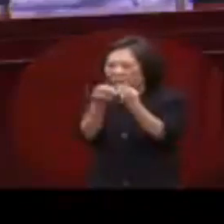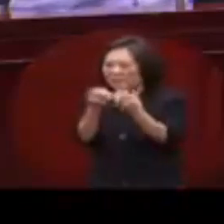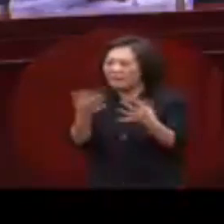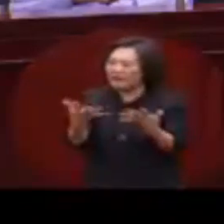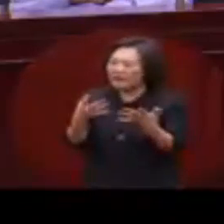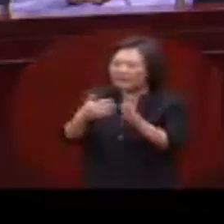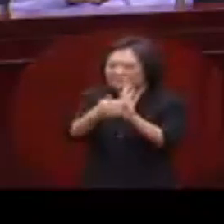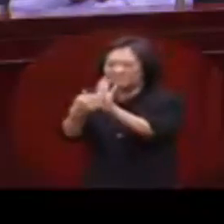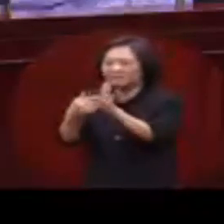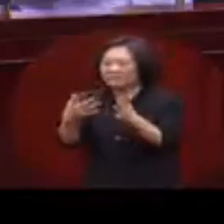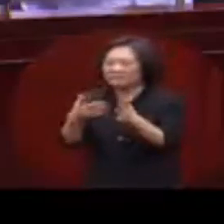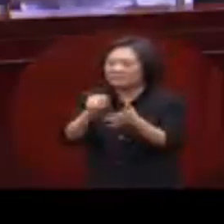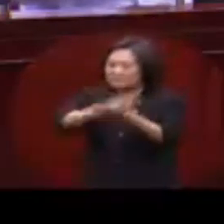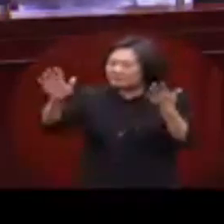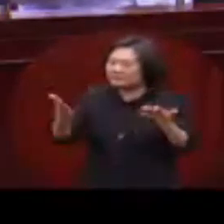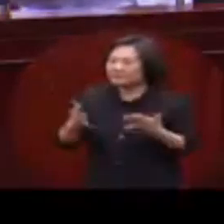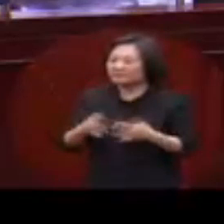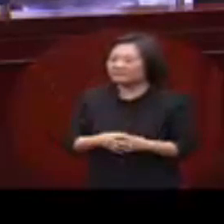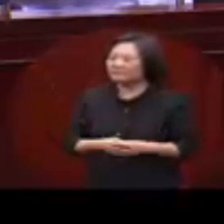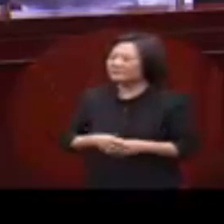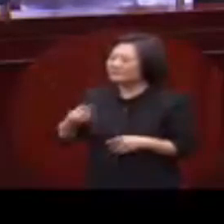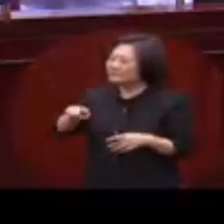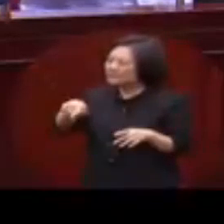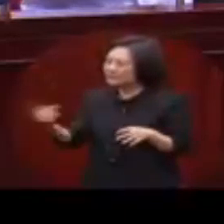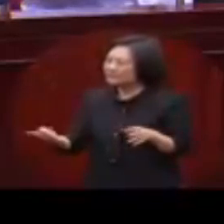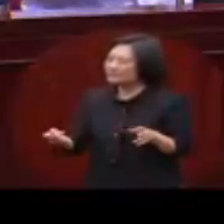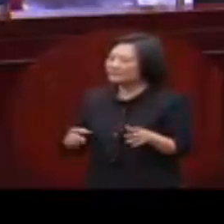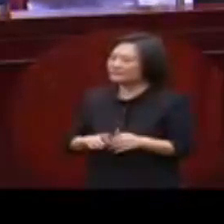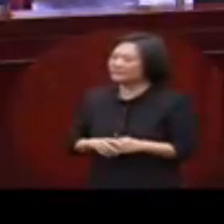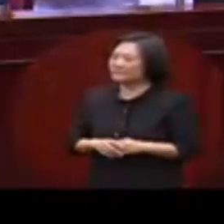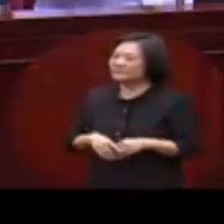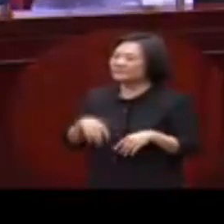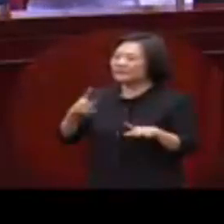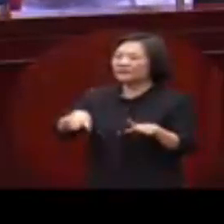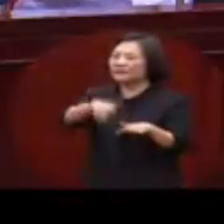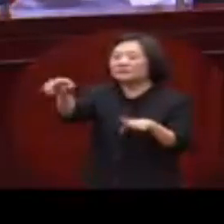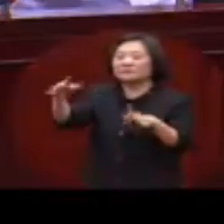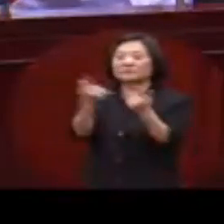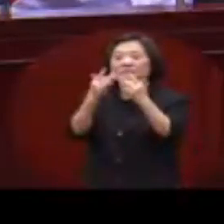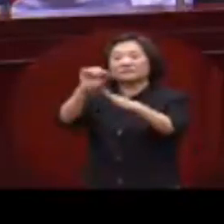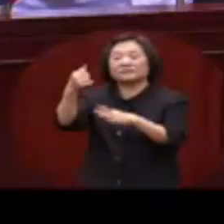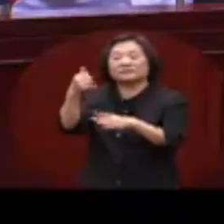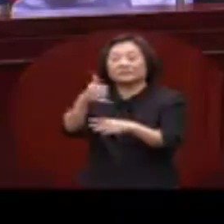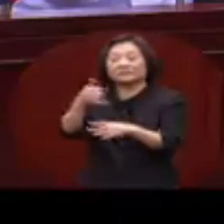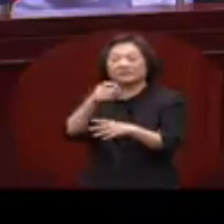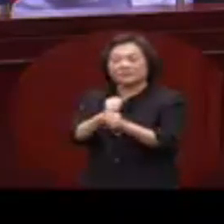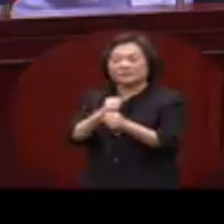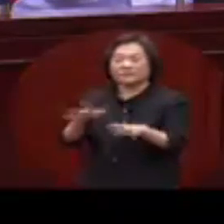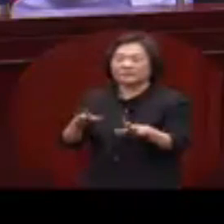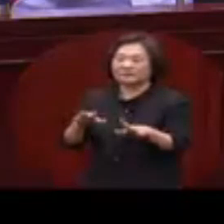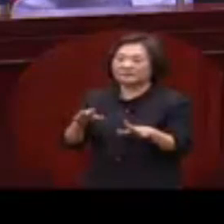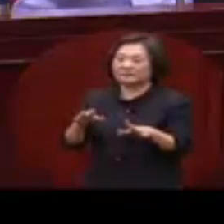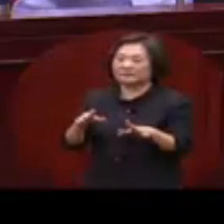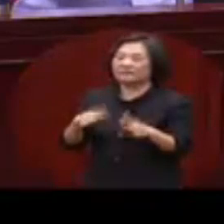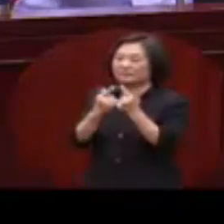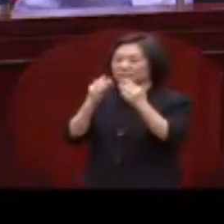共同是邮局哦，我想这种陆陆续续在开、在做的哈。我想这个很多议员都很关心哦。这也是台北市做一个文明城市哦，比